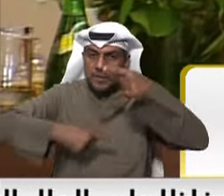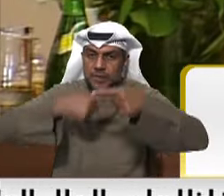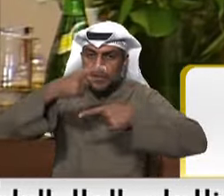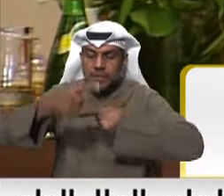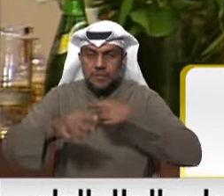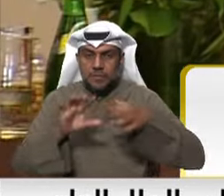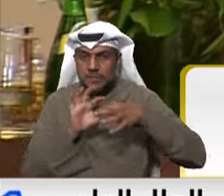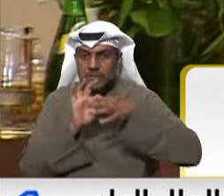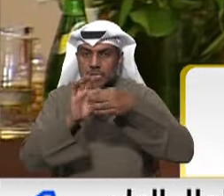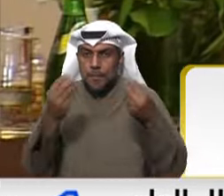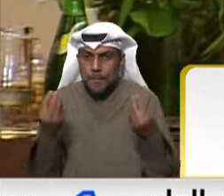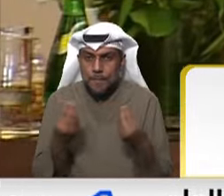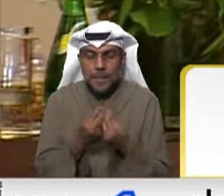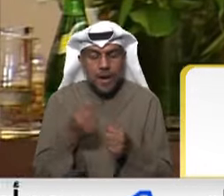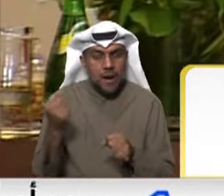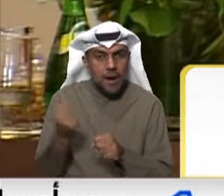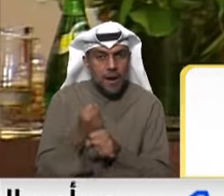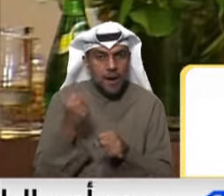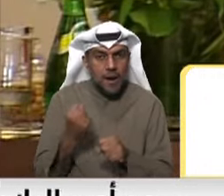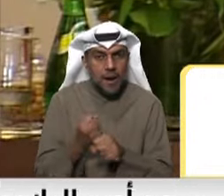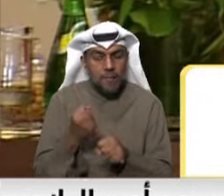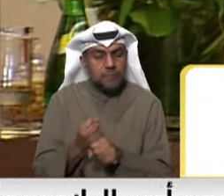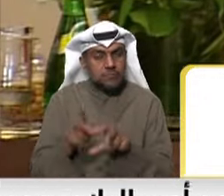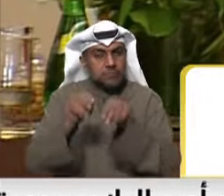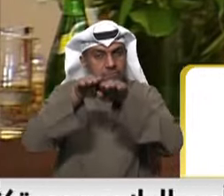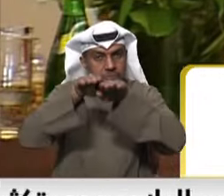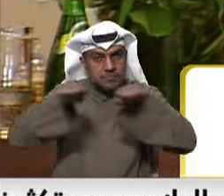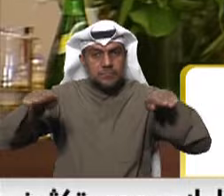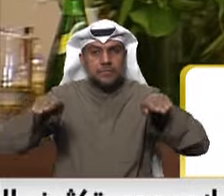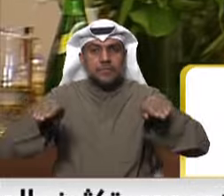ترسيخ قواعد العدالة